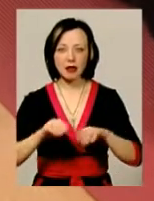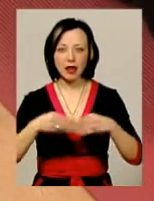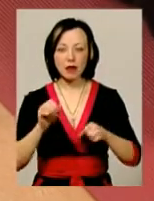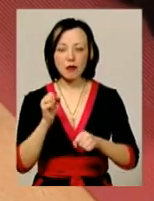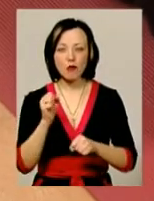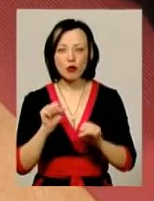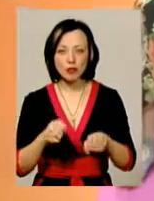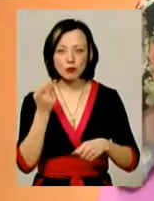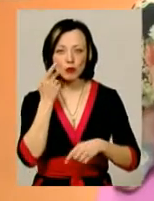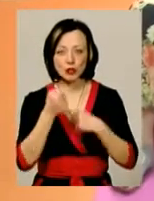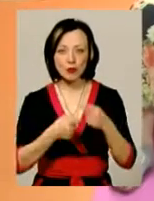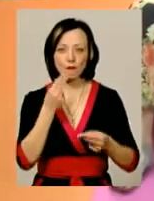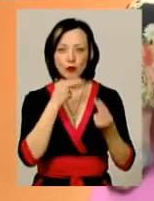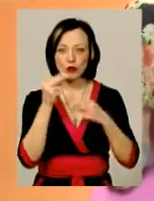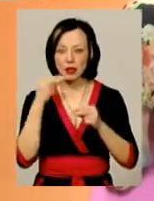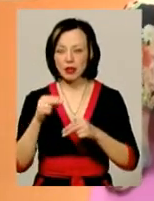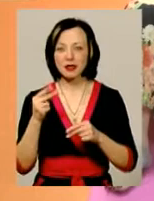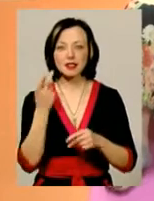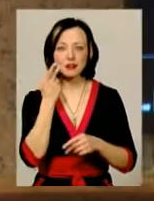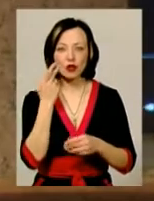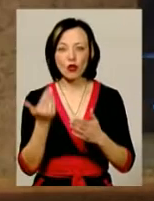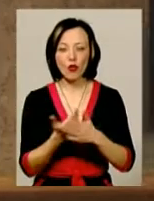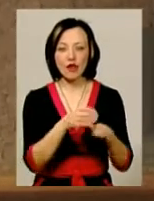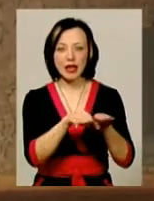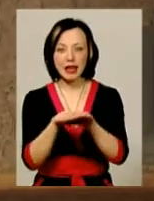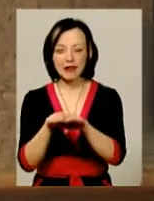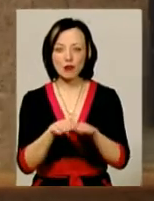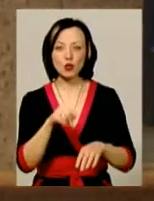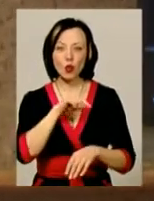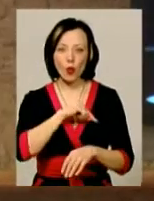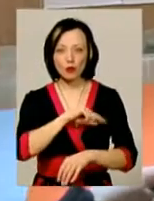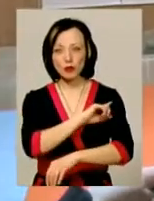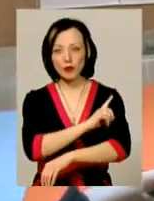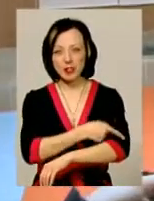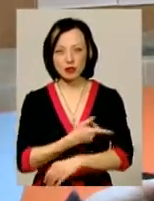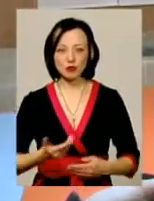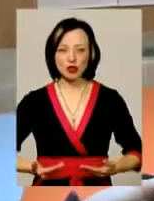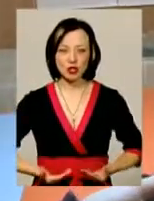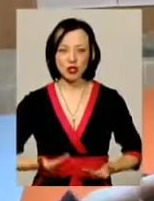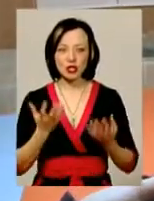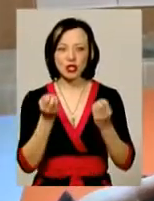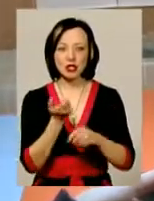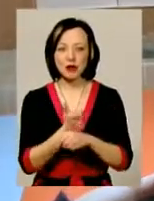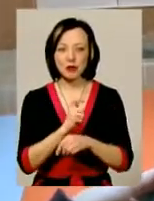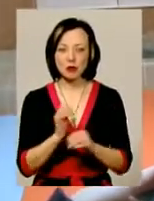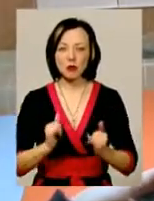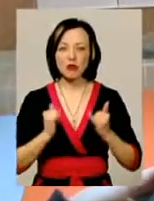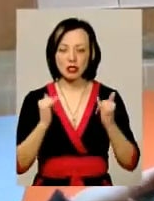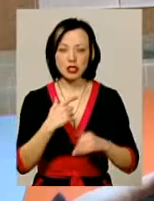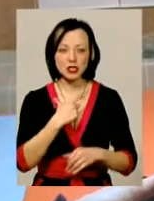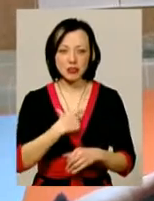постійно вдосконалюватися і щоразу виходити на новий рівень і в духовному, і у фізичному житті. Ще більше поважаєш себе,